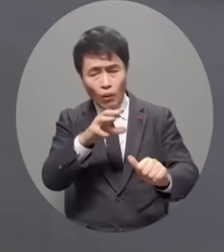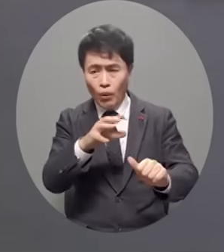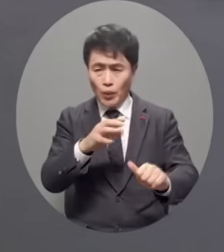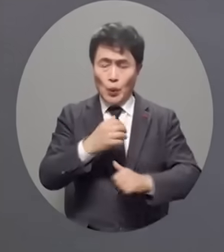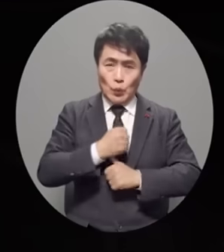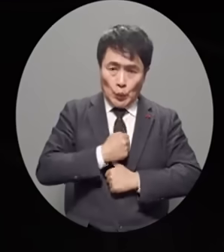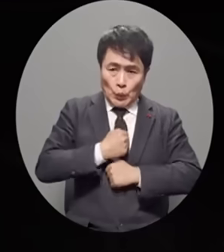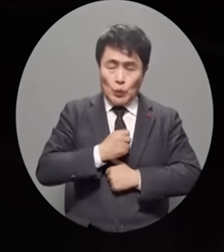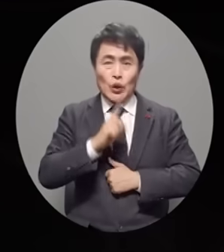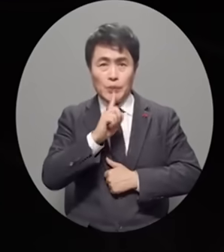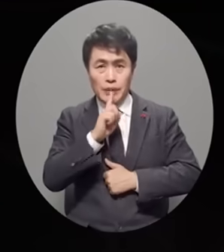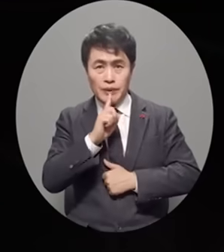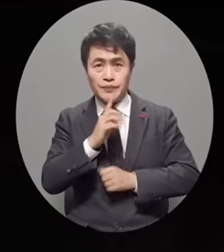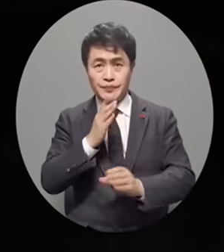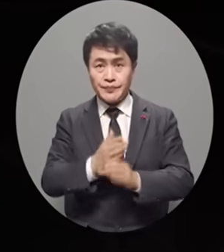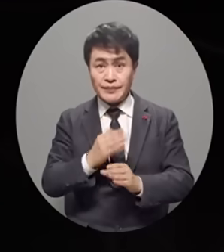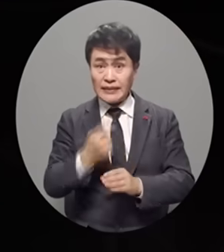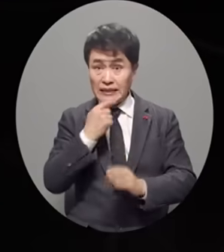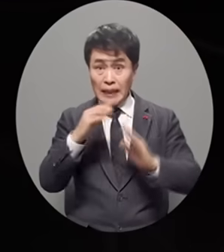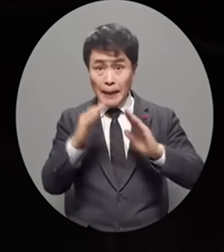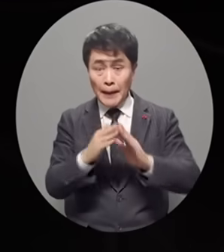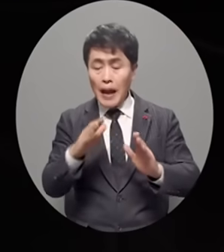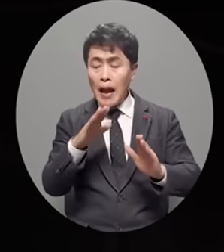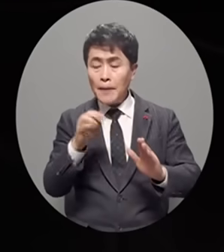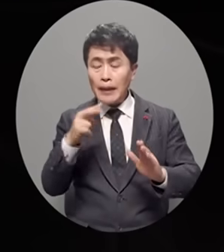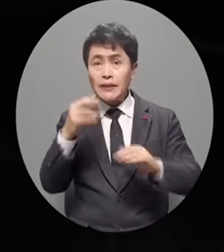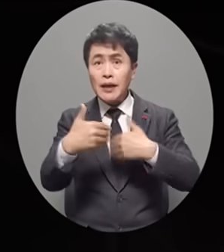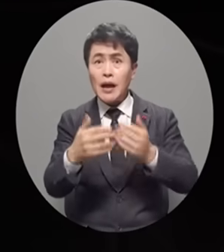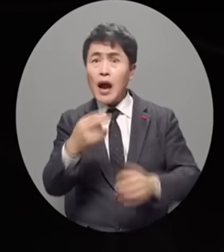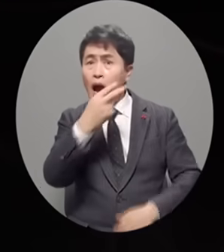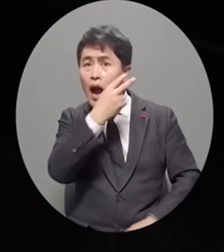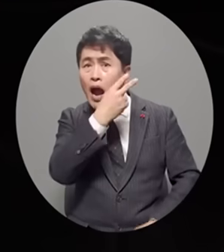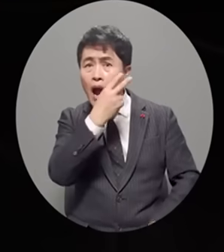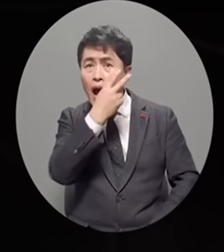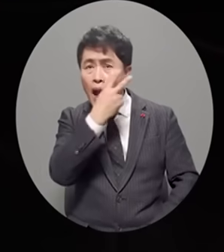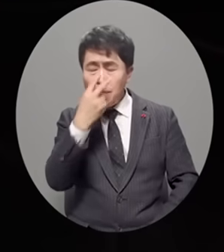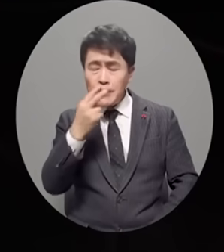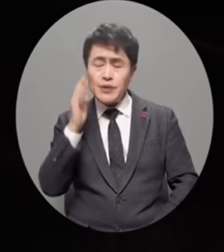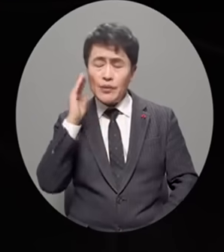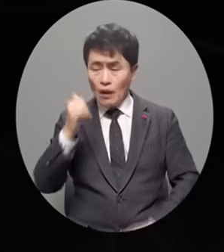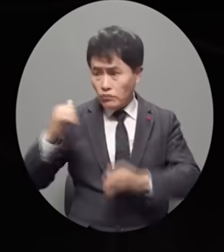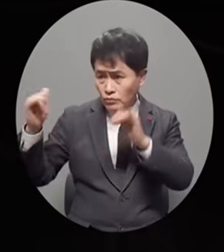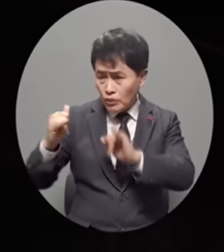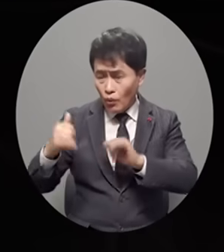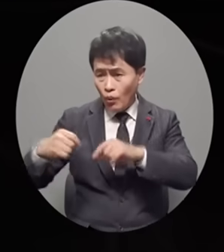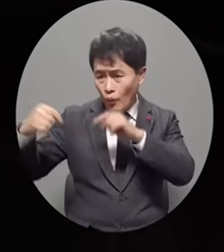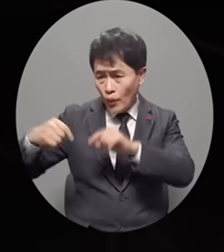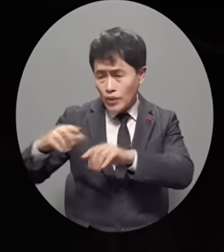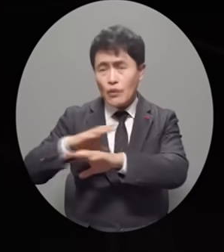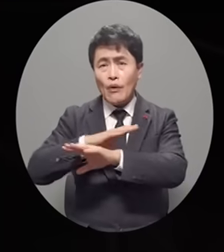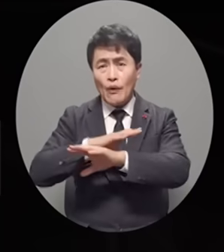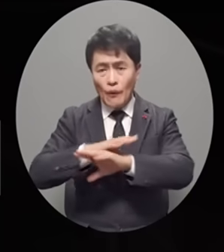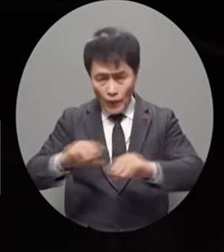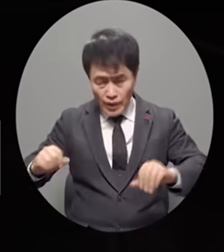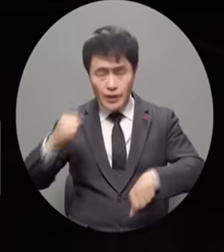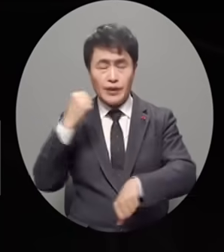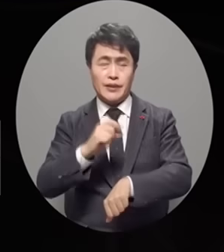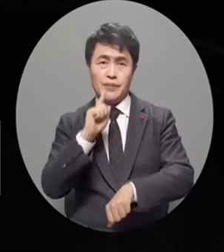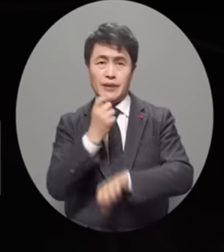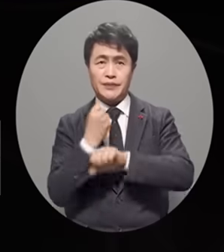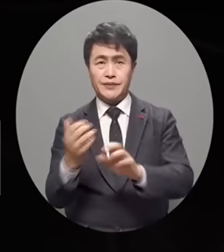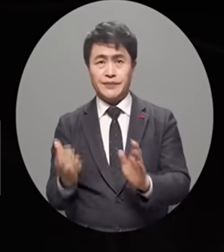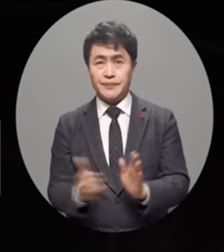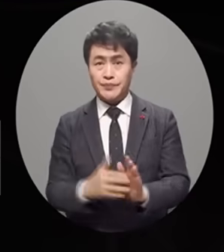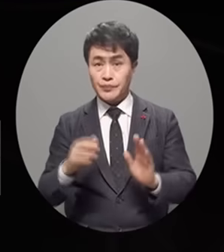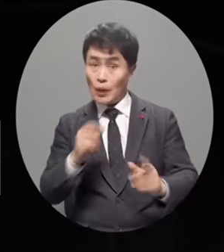경계했습니다. 백악관은 바이든 대통령이 멕시코 대통령과 전화 통화를 하고 외교적 해결에 나섰다고 강조했습니다.